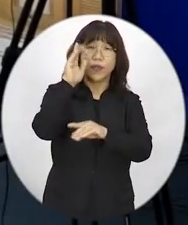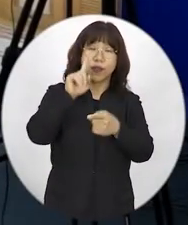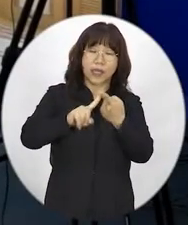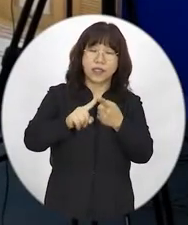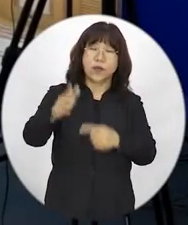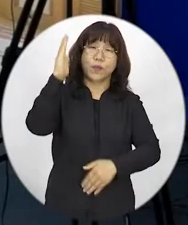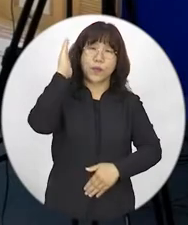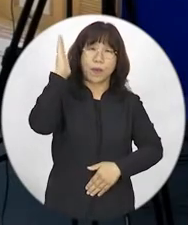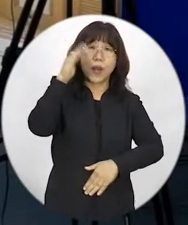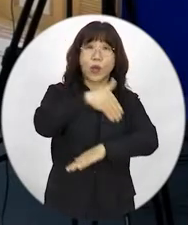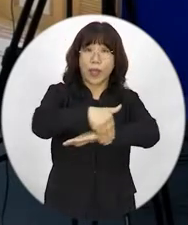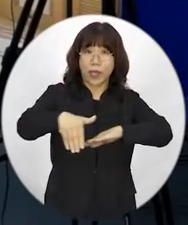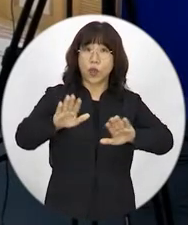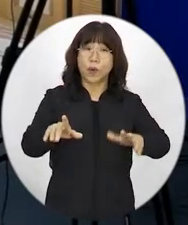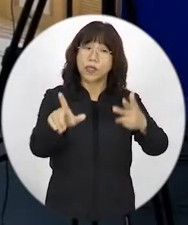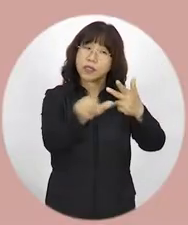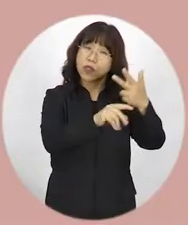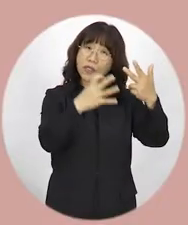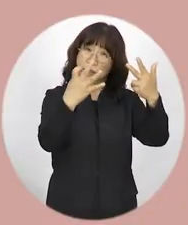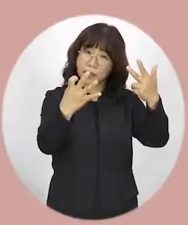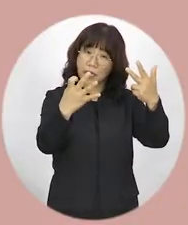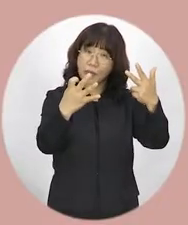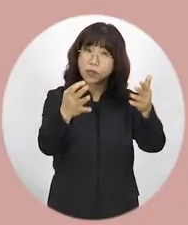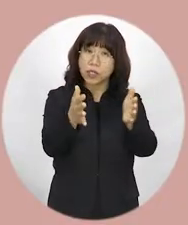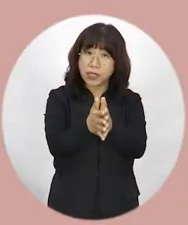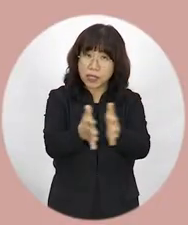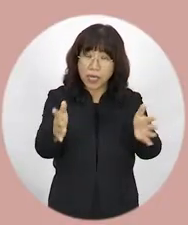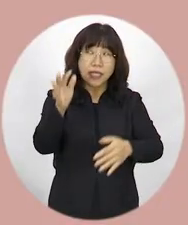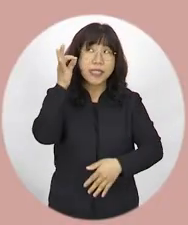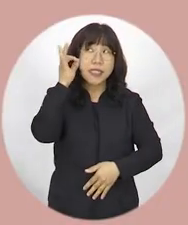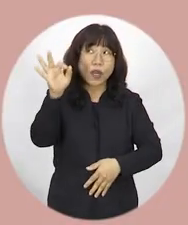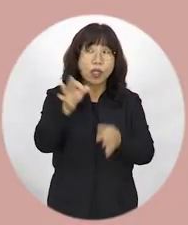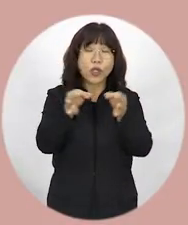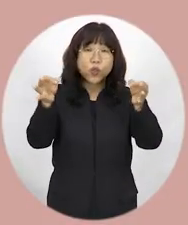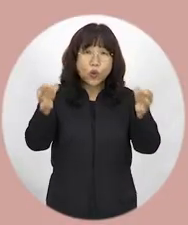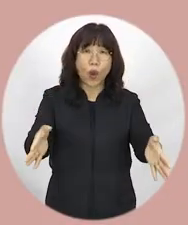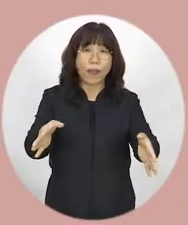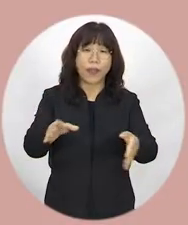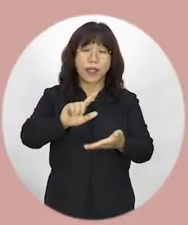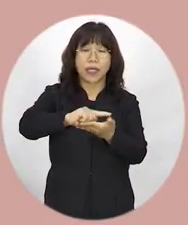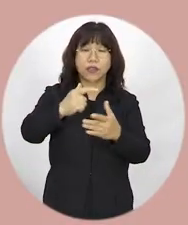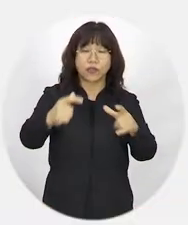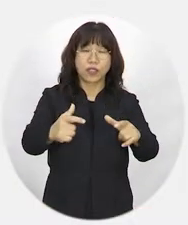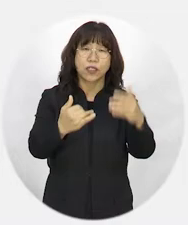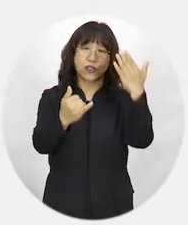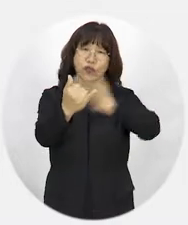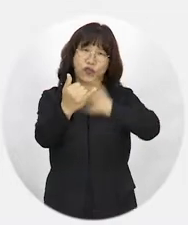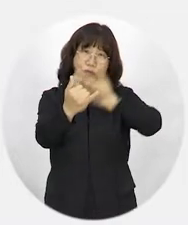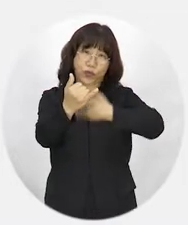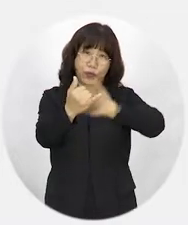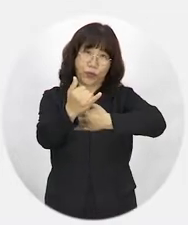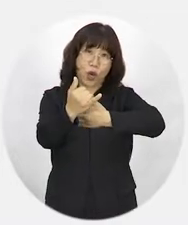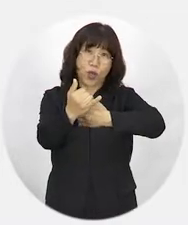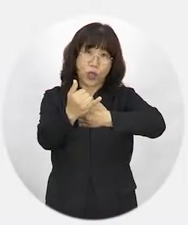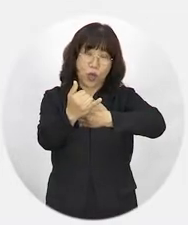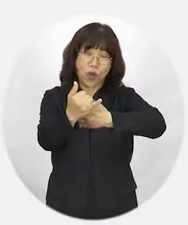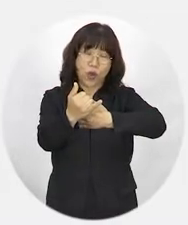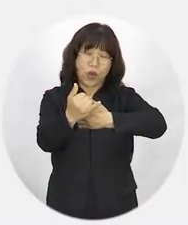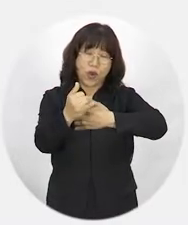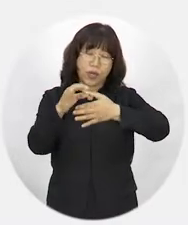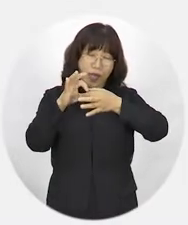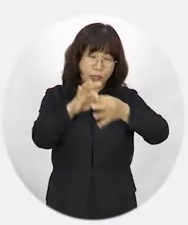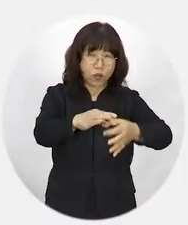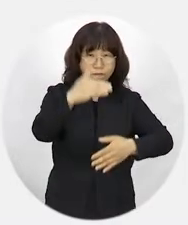전달할 예정입니다 오는 14일부터 시작되는 강좌는 23일까지 열흘 동안 강서구청 유튜브 채널에서